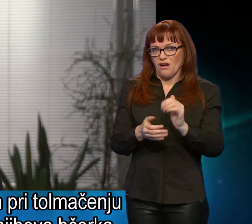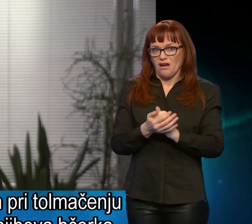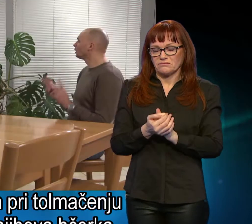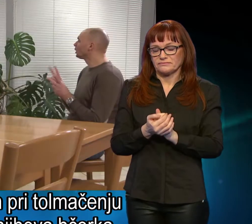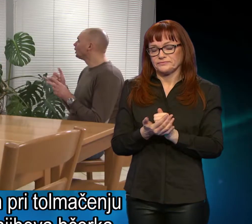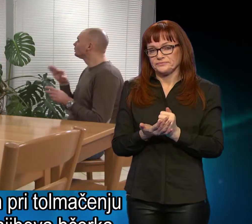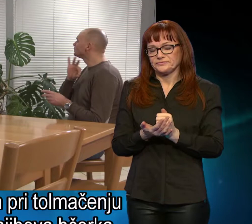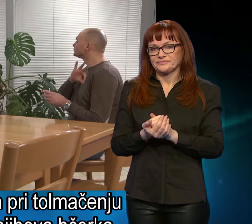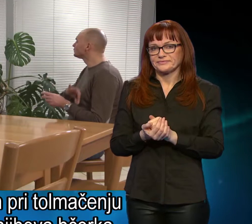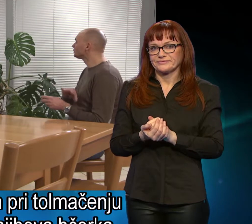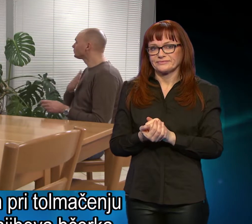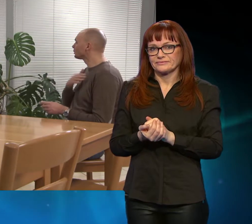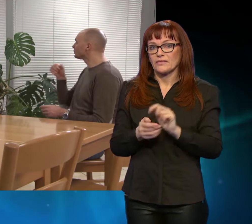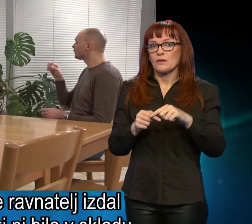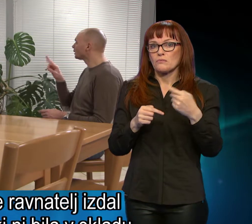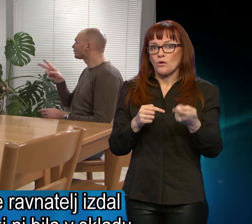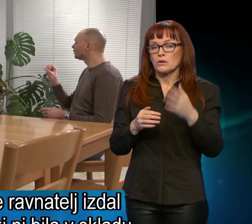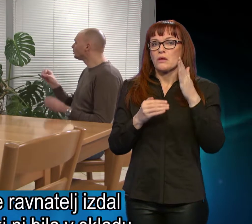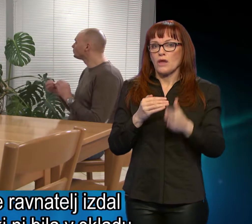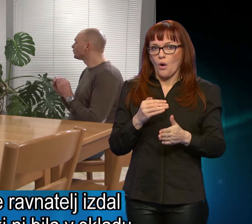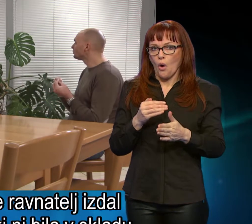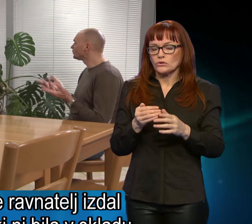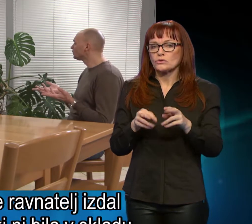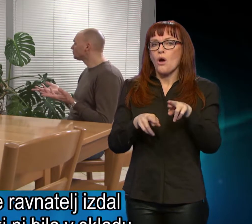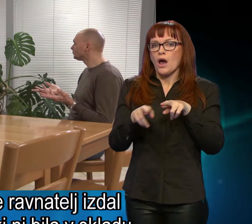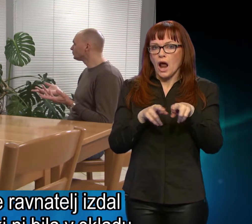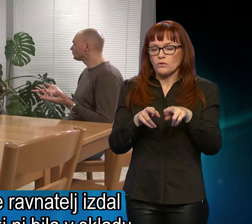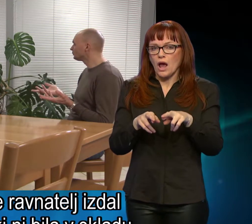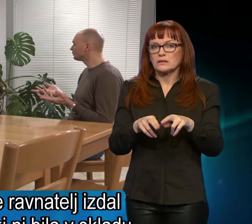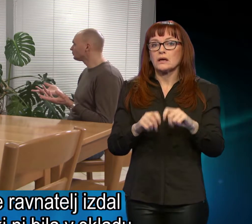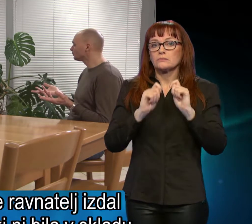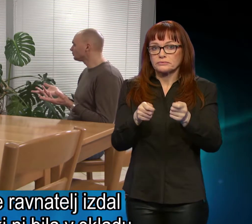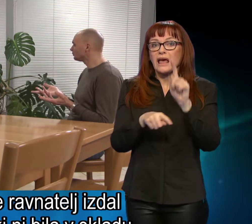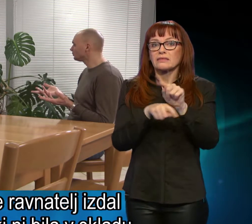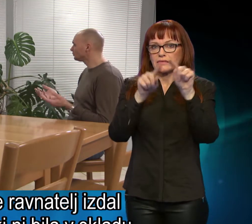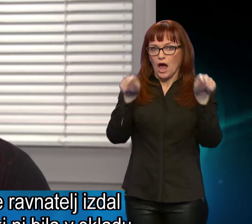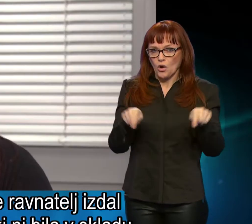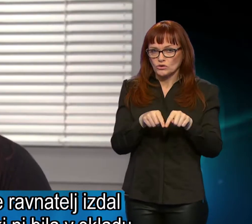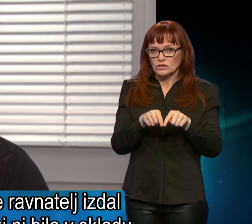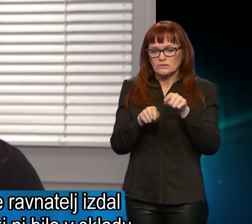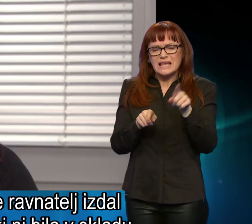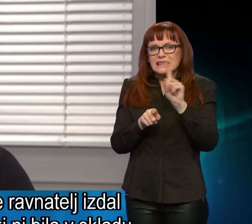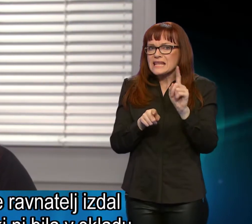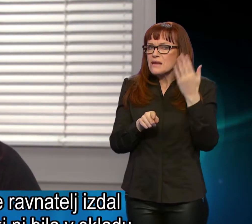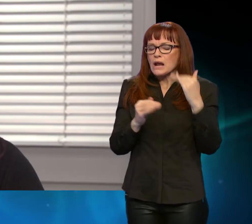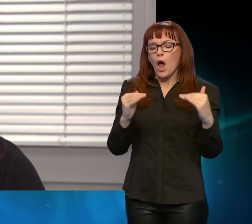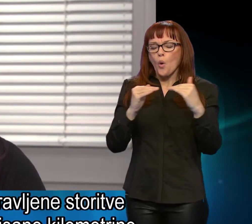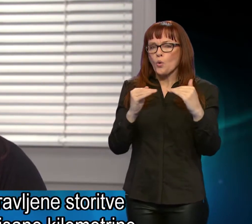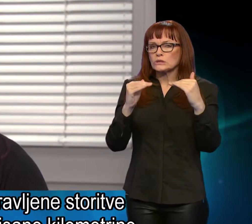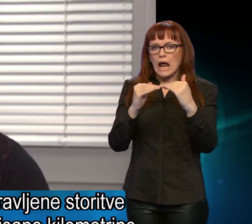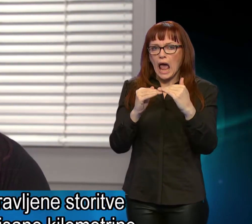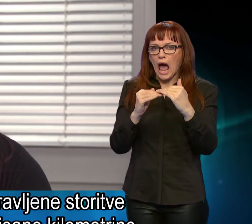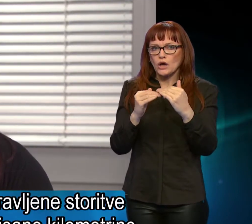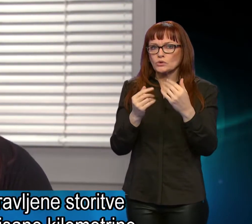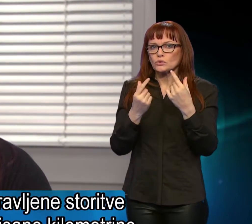njihova hčerka. Potem na koncu je ravnatelj izdal naročilnico, ki pa ni bila v skladu